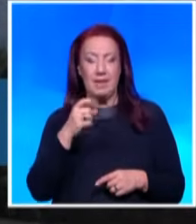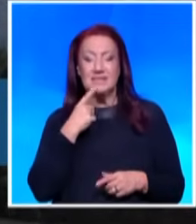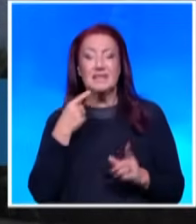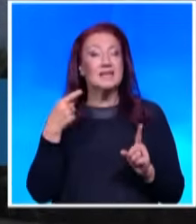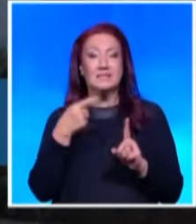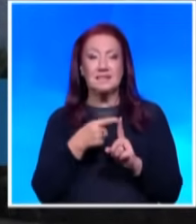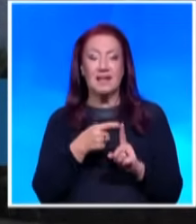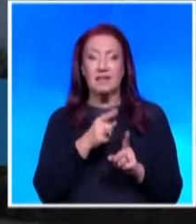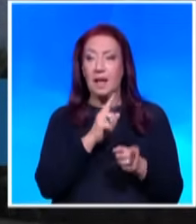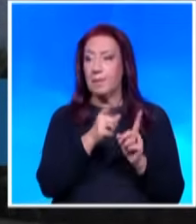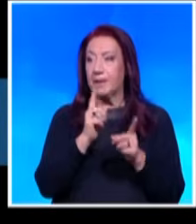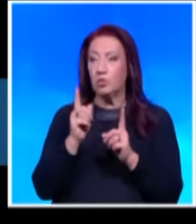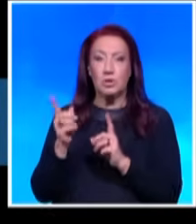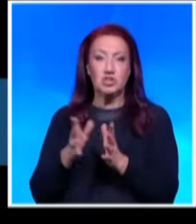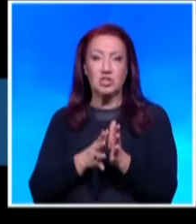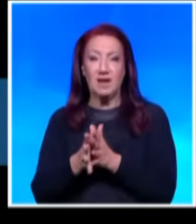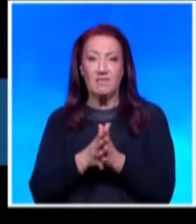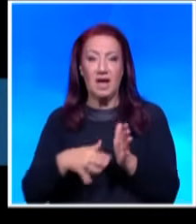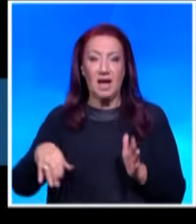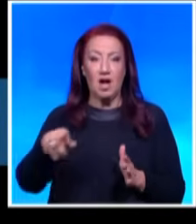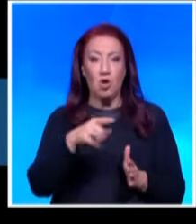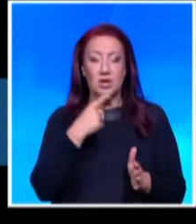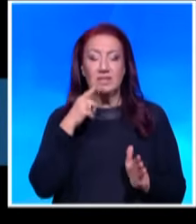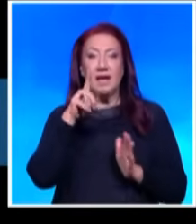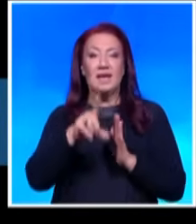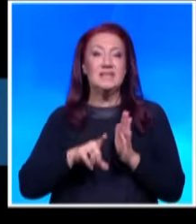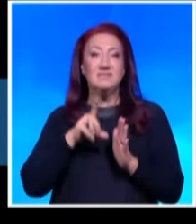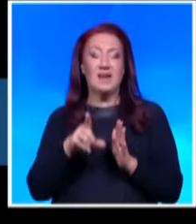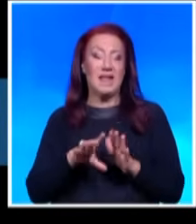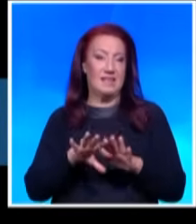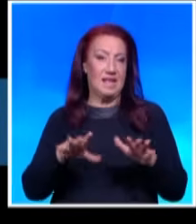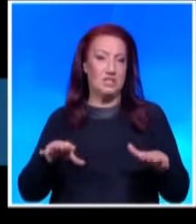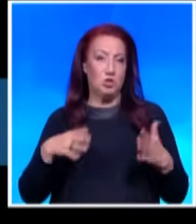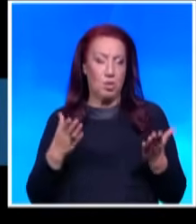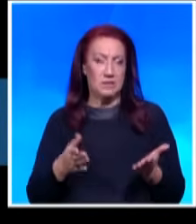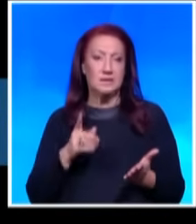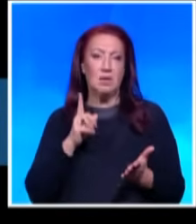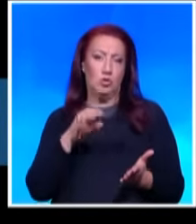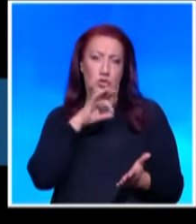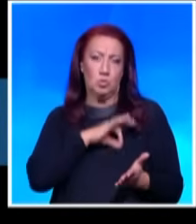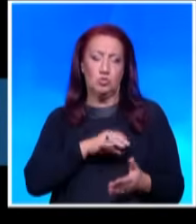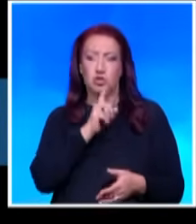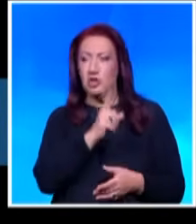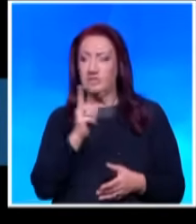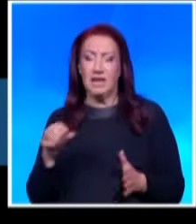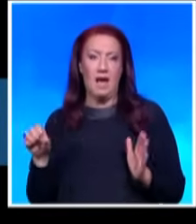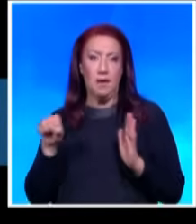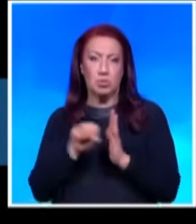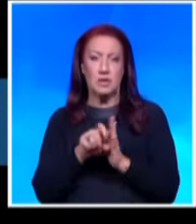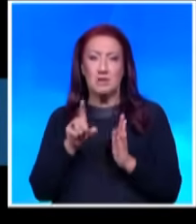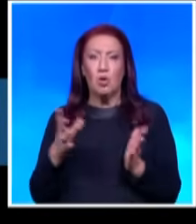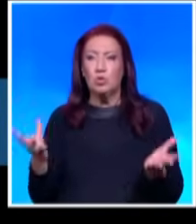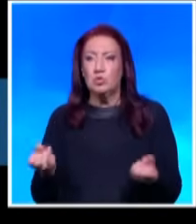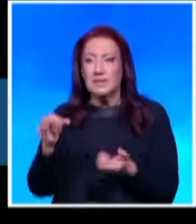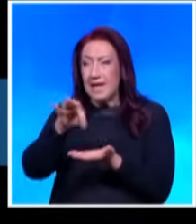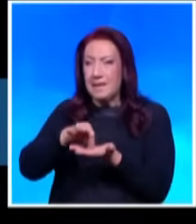и инструктира населението за извънредна ситуация. Такова съобщение може да получи всеки абонат, който се намира в